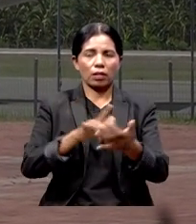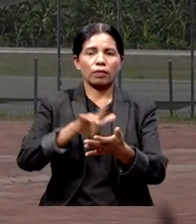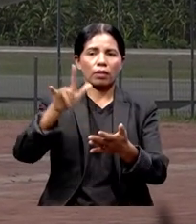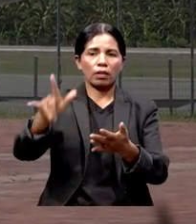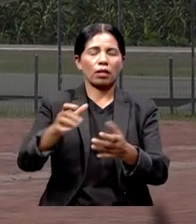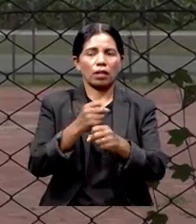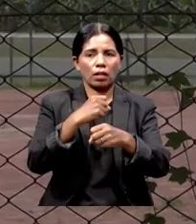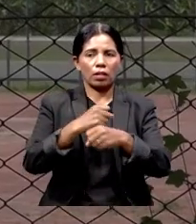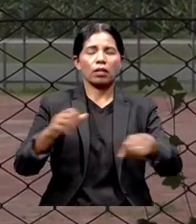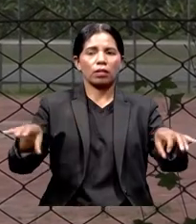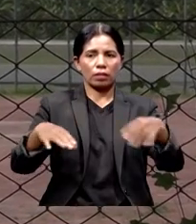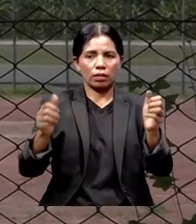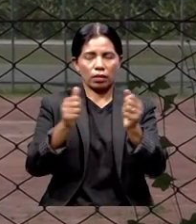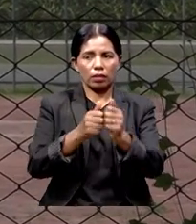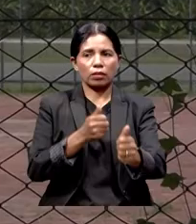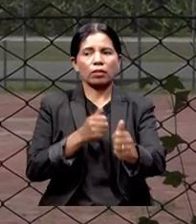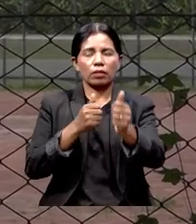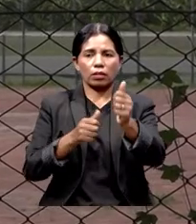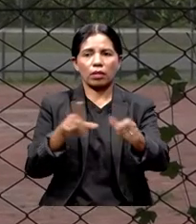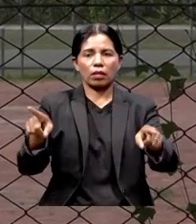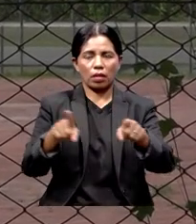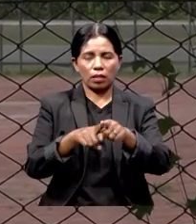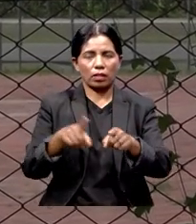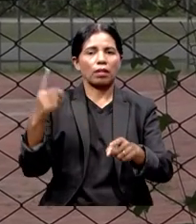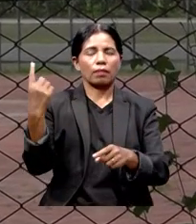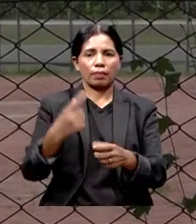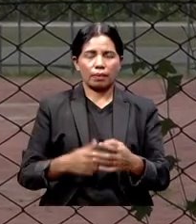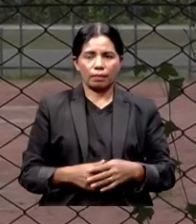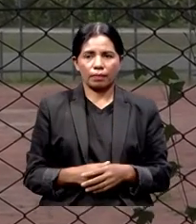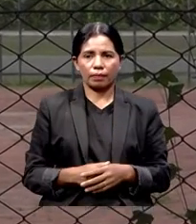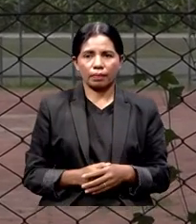refere halau hel operação tuir nia rut hane sambai bain. Equipa cobertura, GMN.